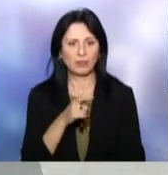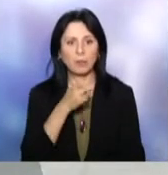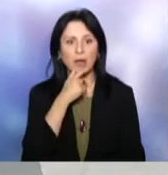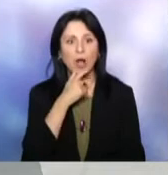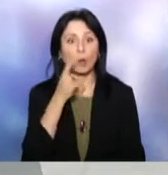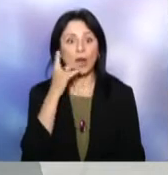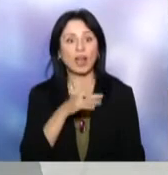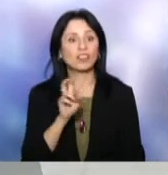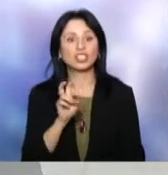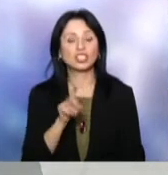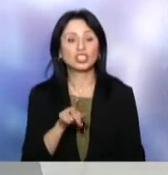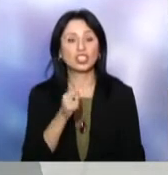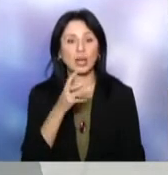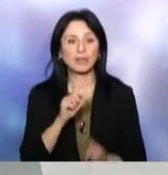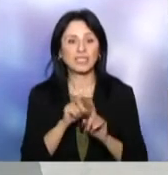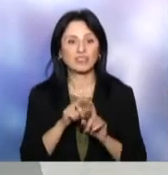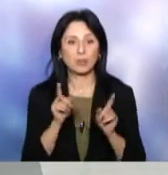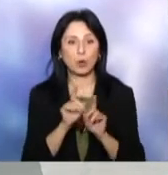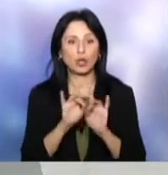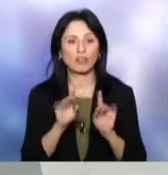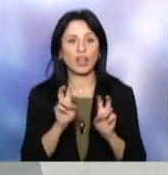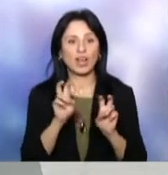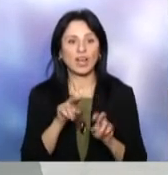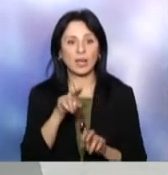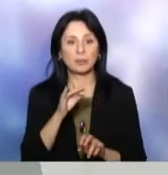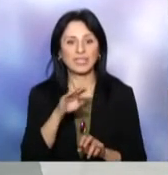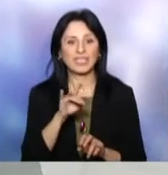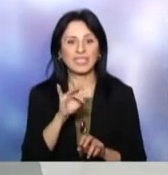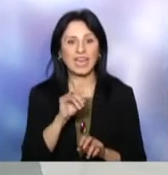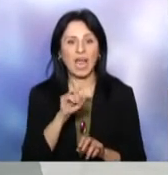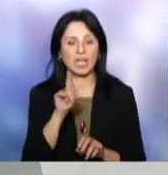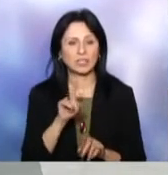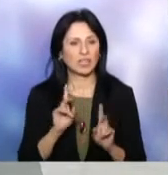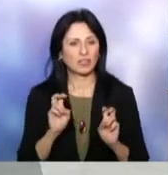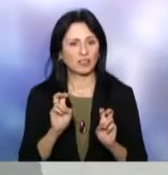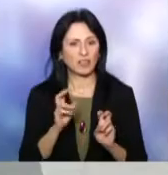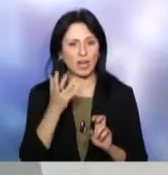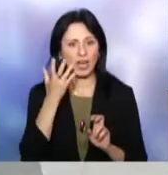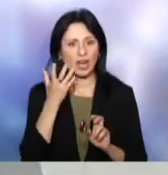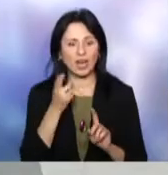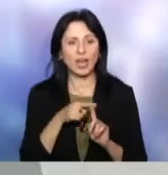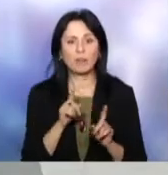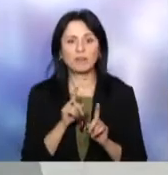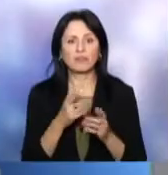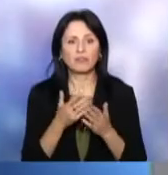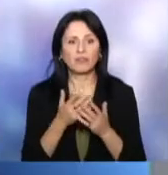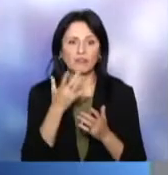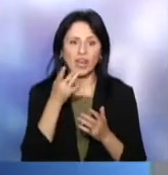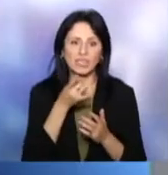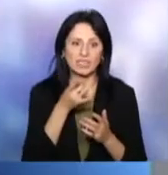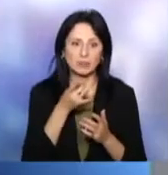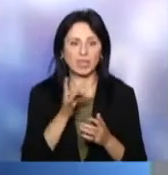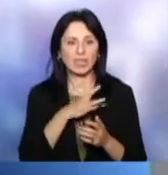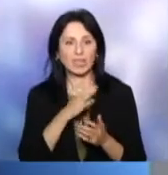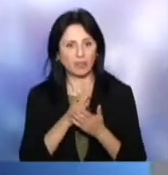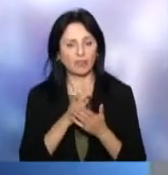მაყურებელმაც რომ გაიგოს, რამდენიმე სიტყვით მოკლედ აგვხსენით, რა არის პიტირიაზი, რატომ აბუთ სხვადასხვა ფერის პიტირიაზე ვამოთხოვე, ზოგი ვარდისფერია, ზოგი თეთრი და